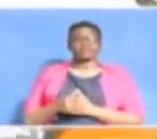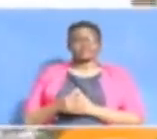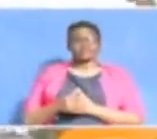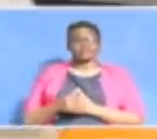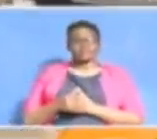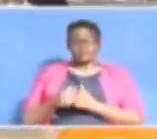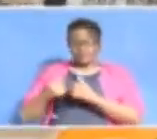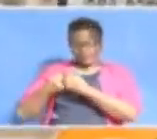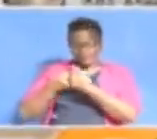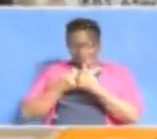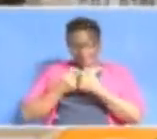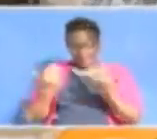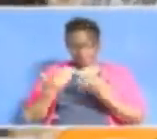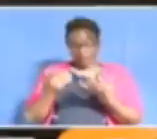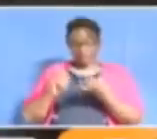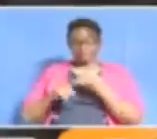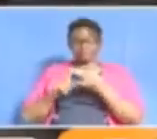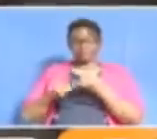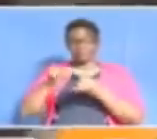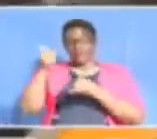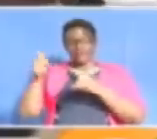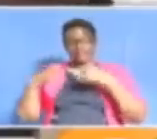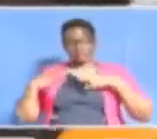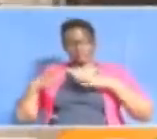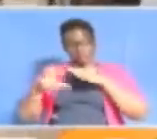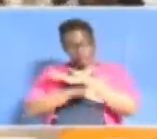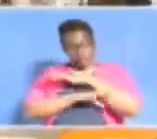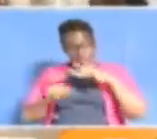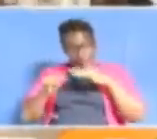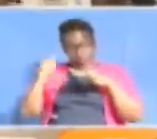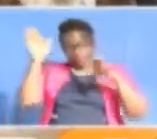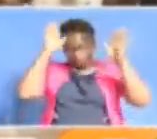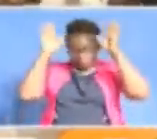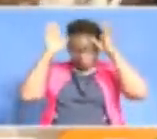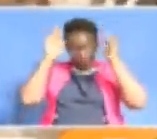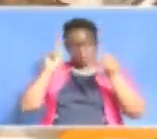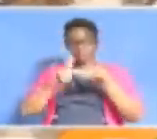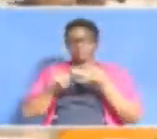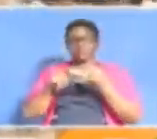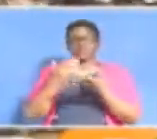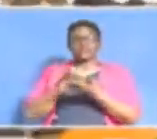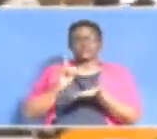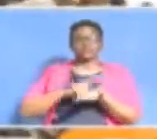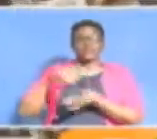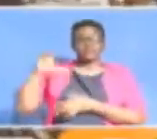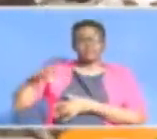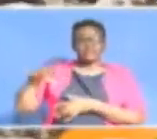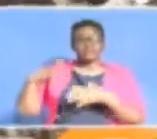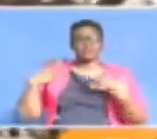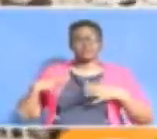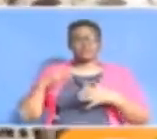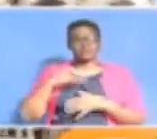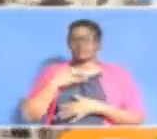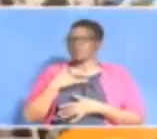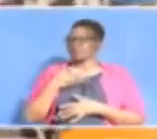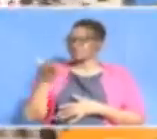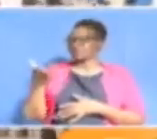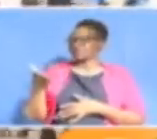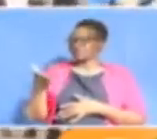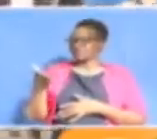hiyo ya kuibiwa. Saa zingine watu wa matatu wanaona wewe ni kama punda ni kama kitu